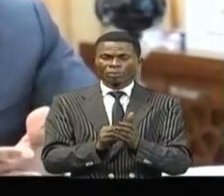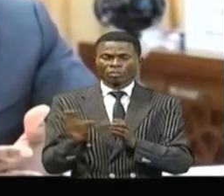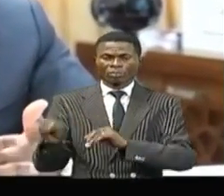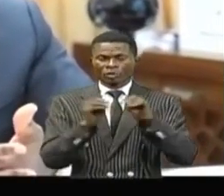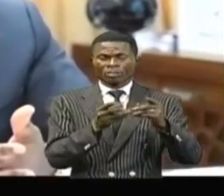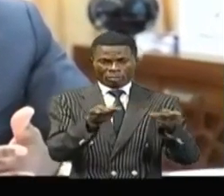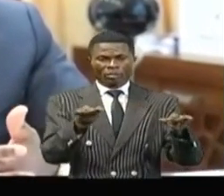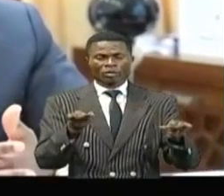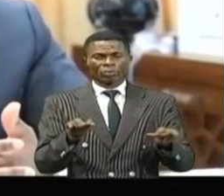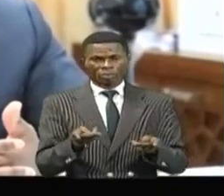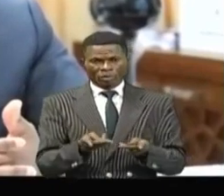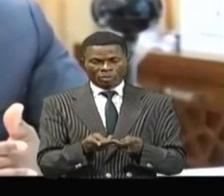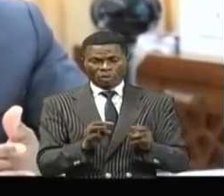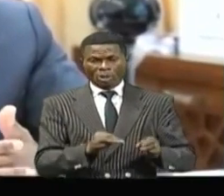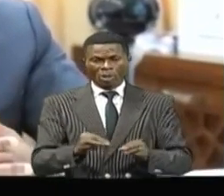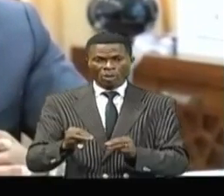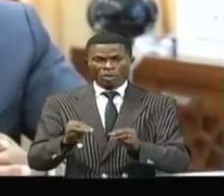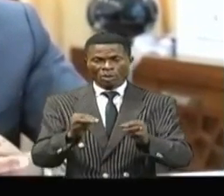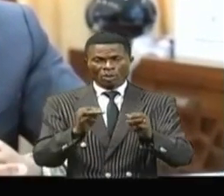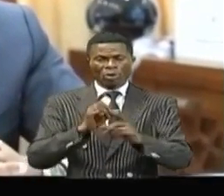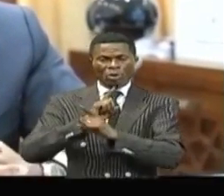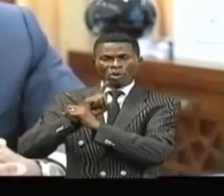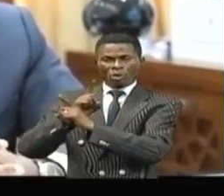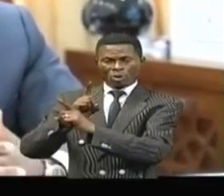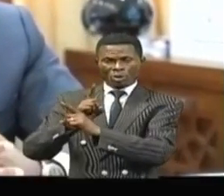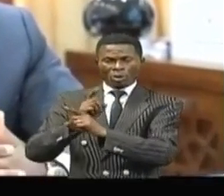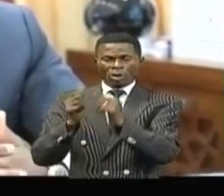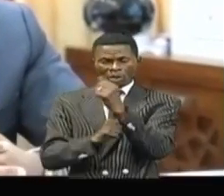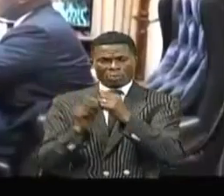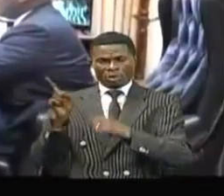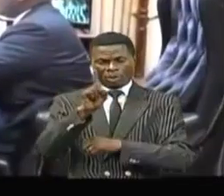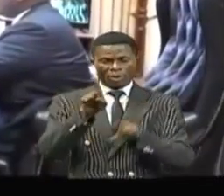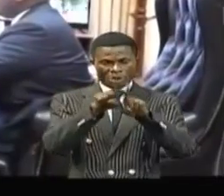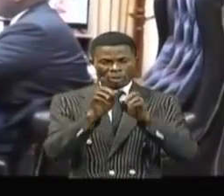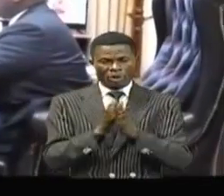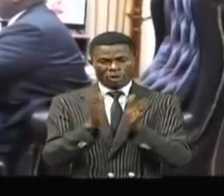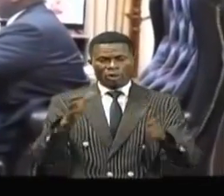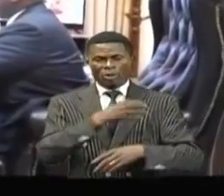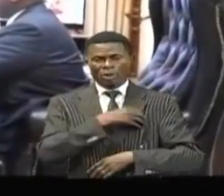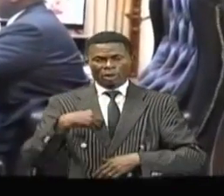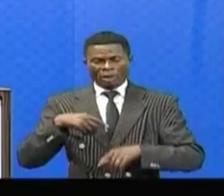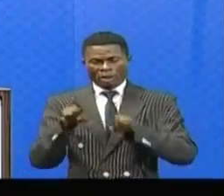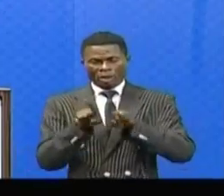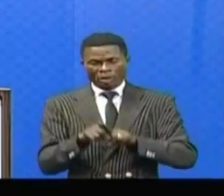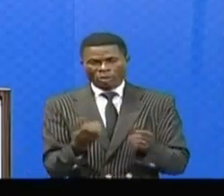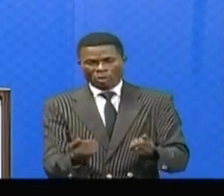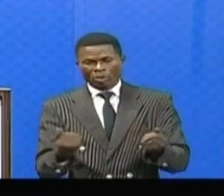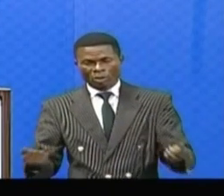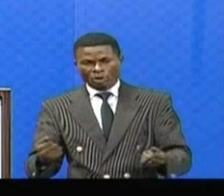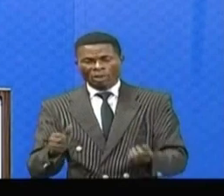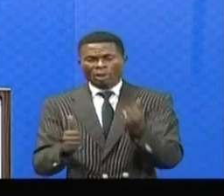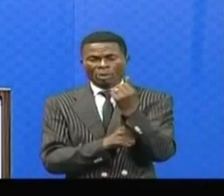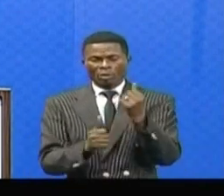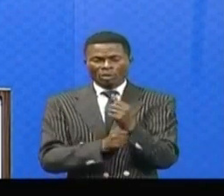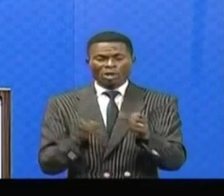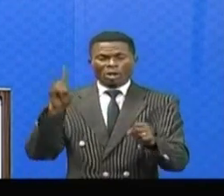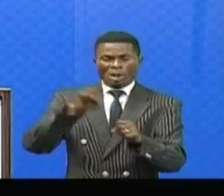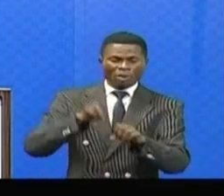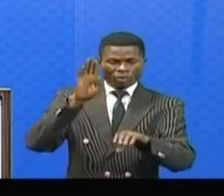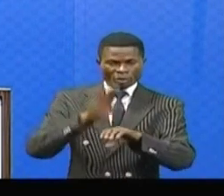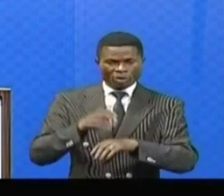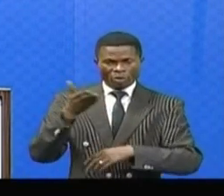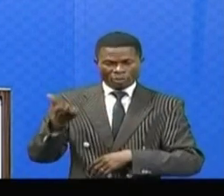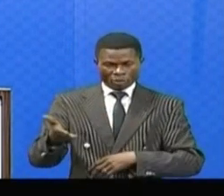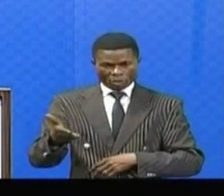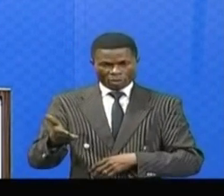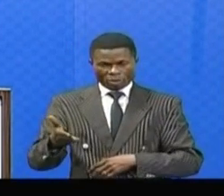en place d'un mécanisme de protection individuelle et collective des mères, des enfants et des survivantes de violences basées sur le